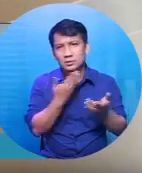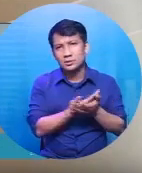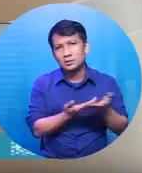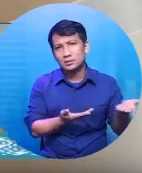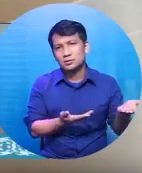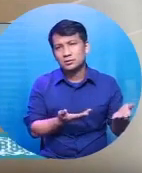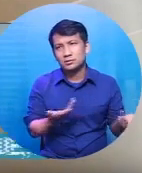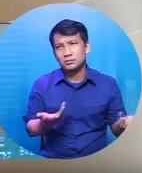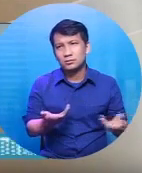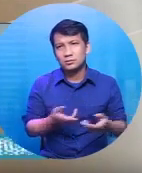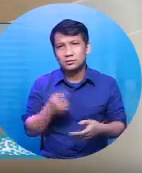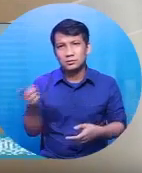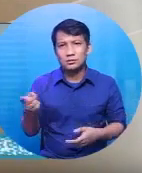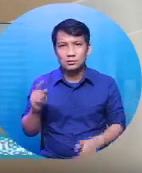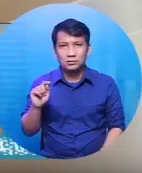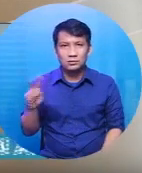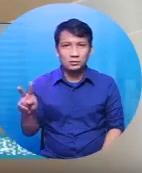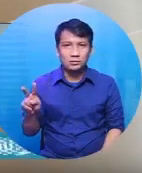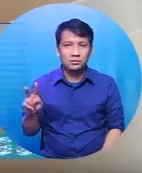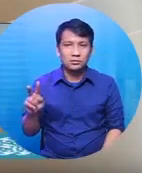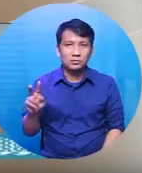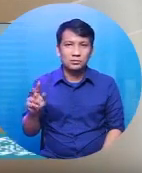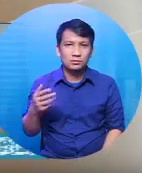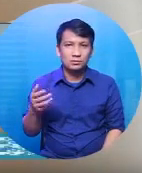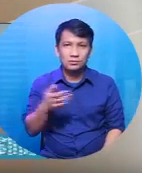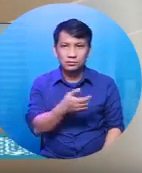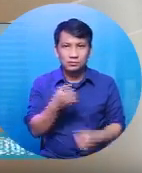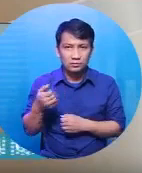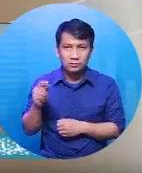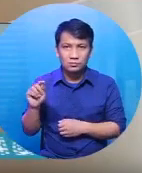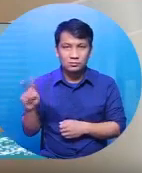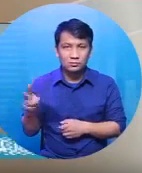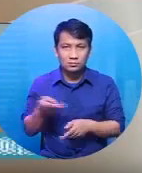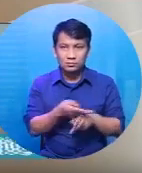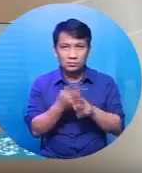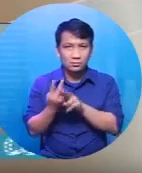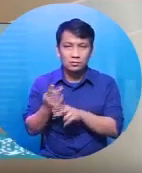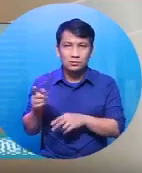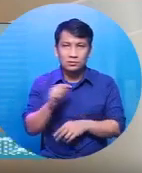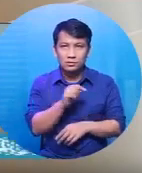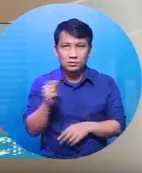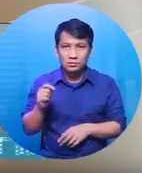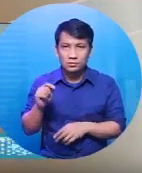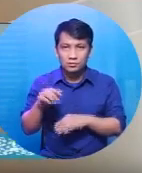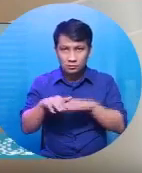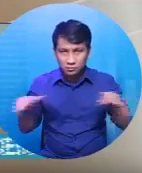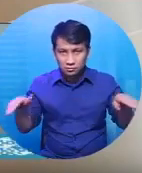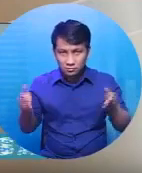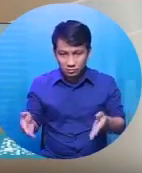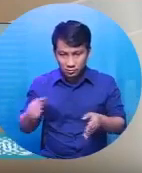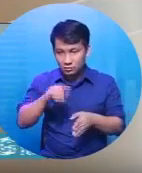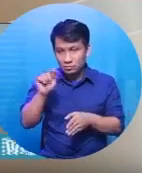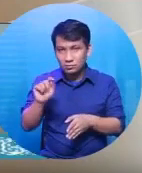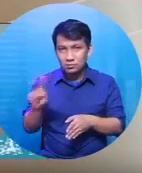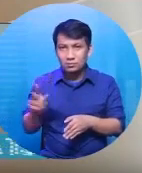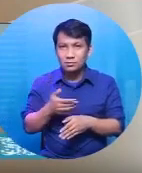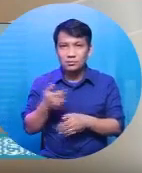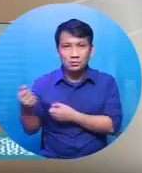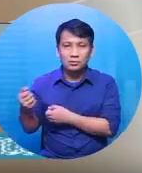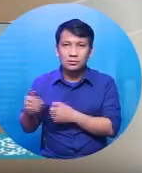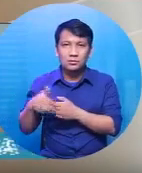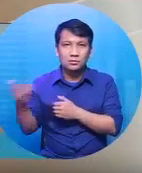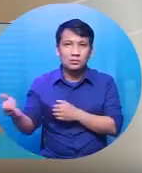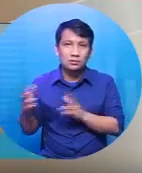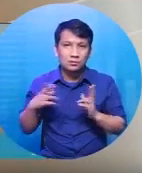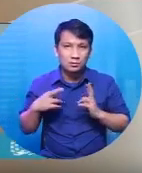po eh. Binigyan okay. ko siya ng TV. Ay, kinuha niya yung TV ko nang walang paalam. Kinuha niya patungan ng TV ko nang walang paalam. Binigyan ko po siya